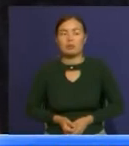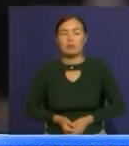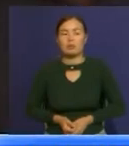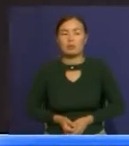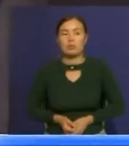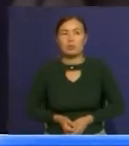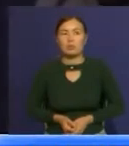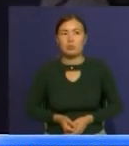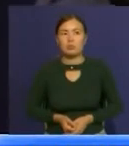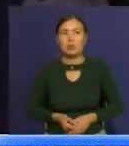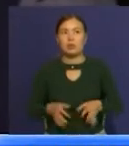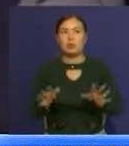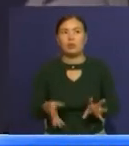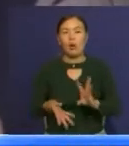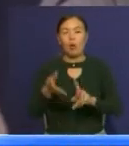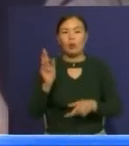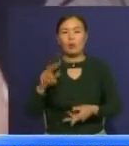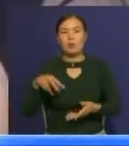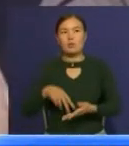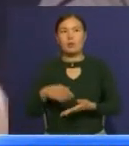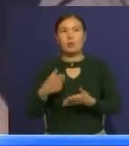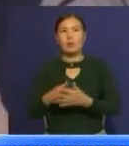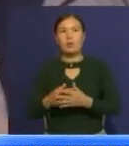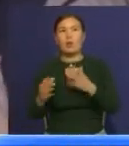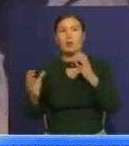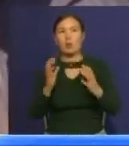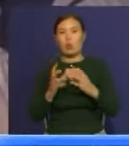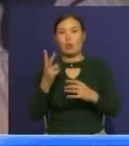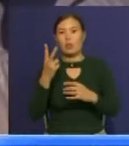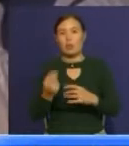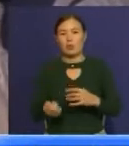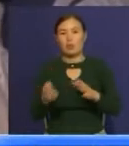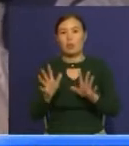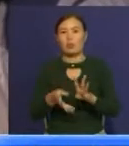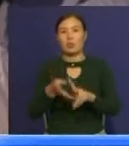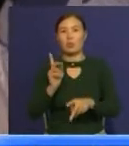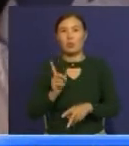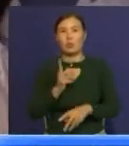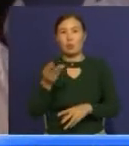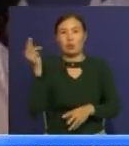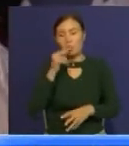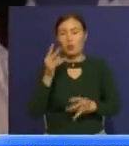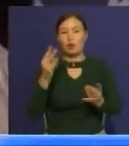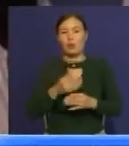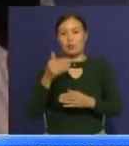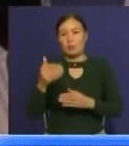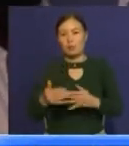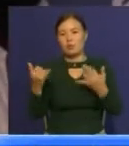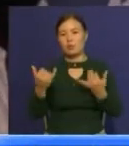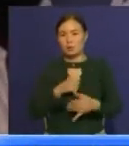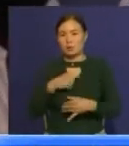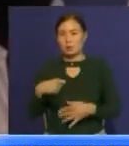ходить, он здесь в очереди стоит. Студент 2 дня уже здесь в очереди ходит. Я 2-й день сегодня сам